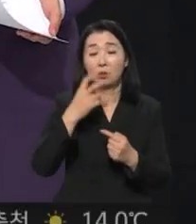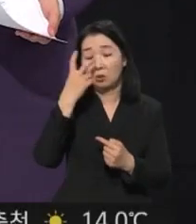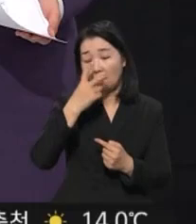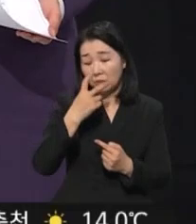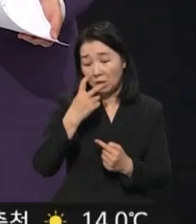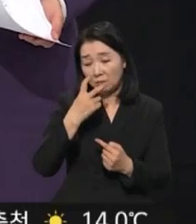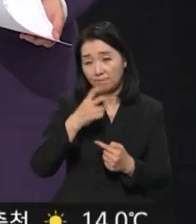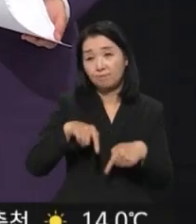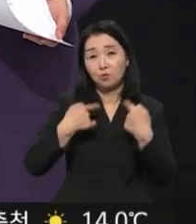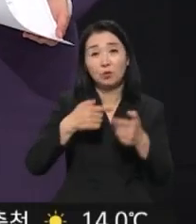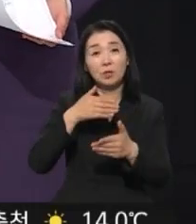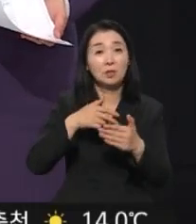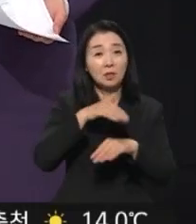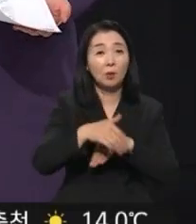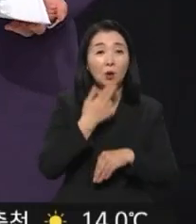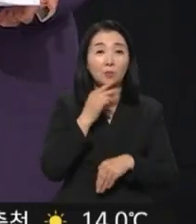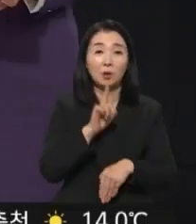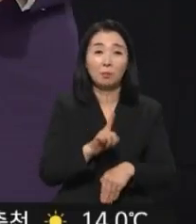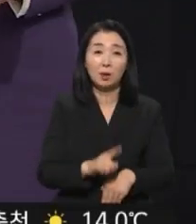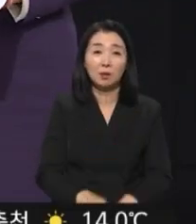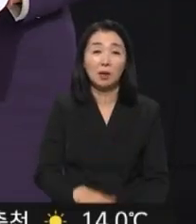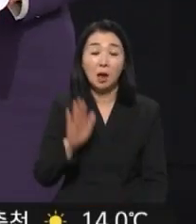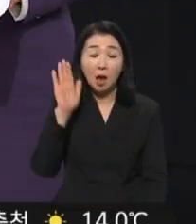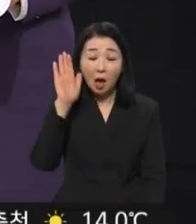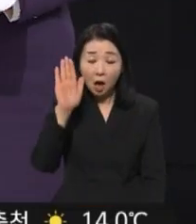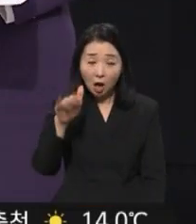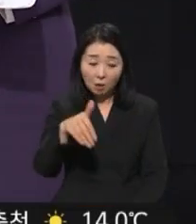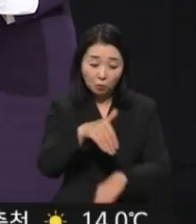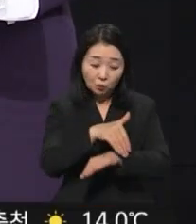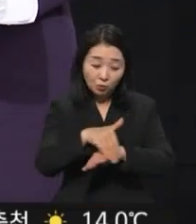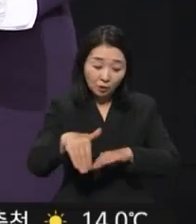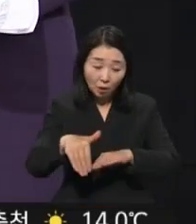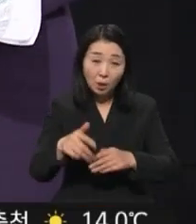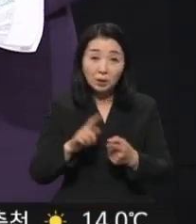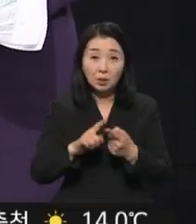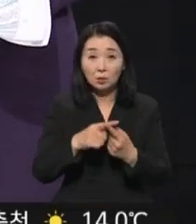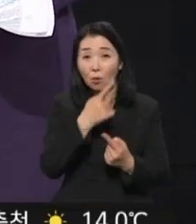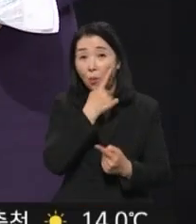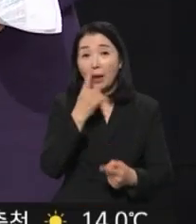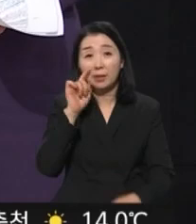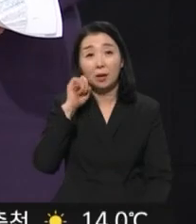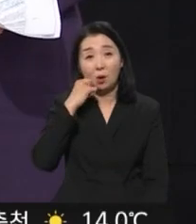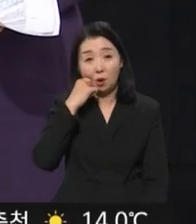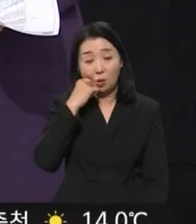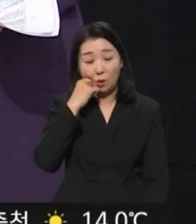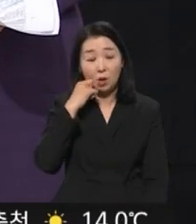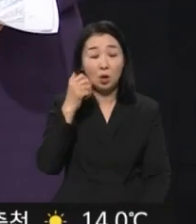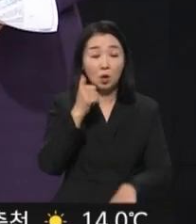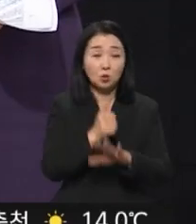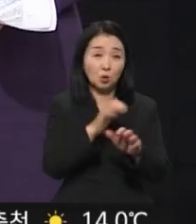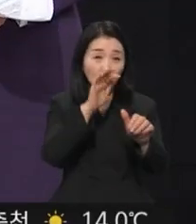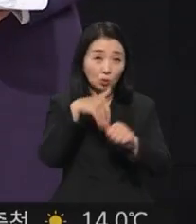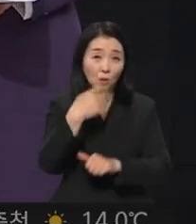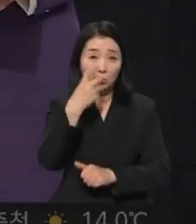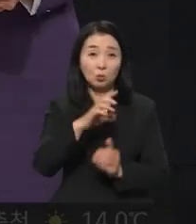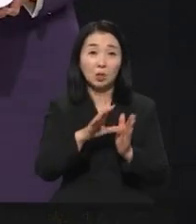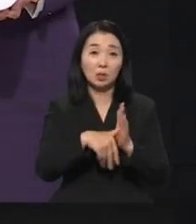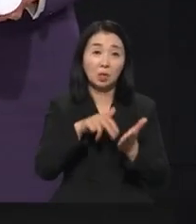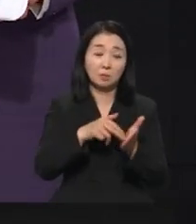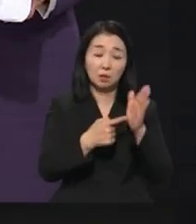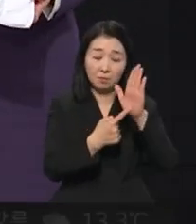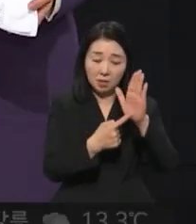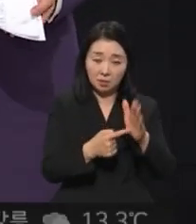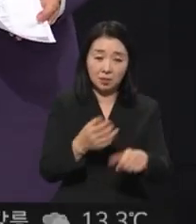출석할 계획은 없다고 밝혔습니다. 향후 일정에 대해서도 확인해드리기 어렵다면서 이후 소환 조사 때에도 입장을